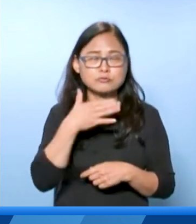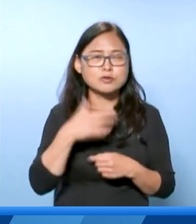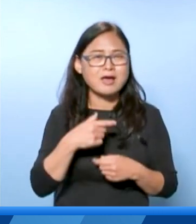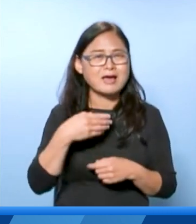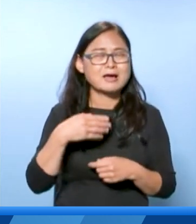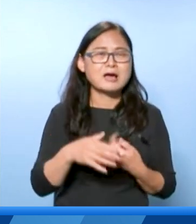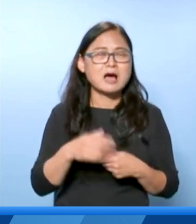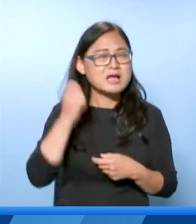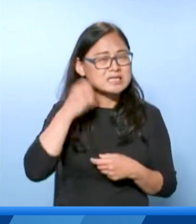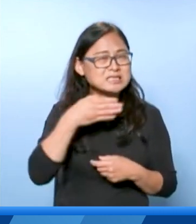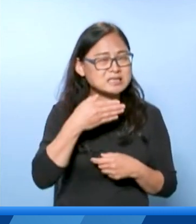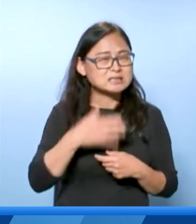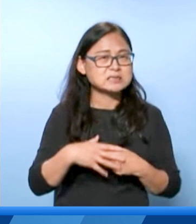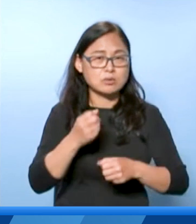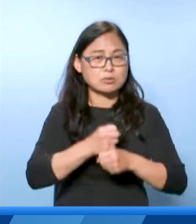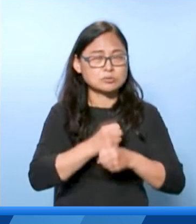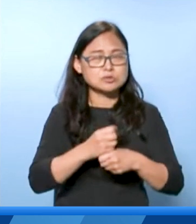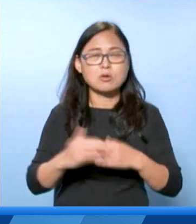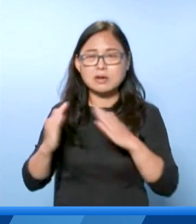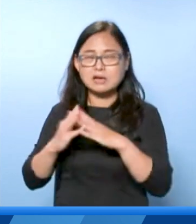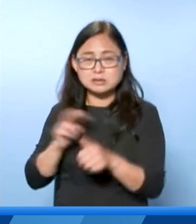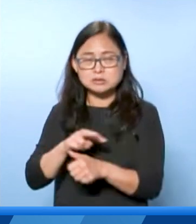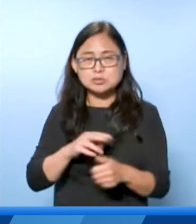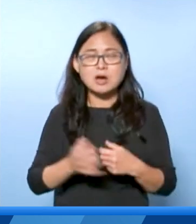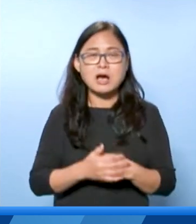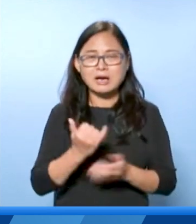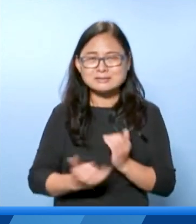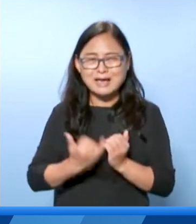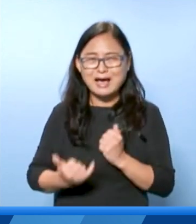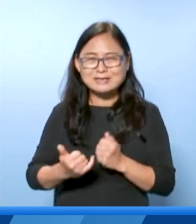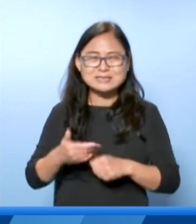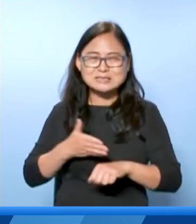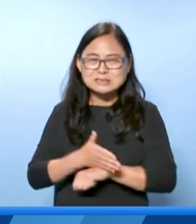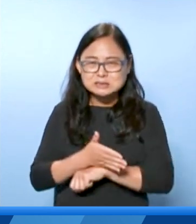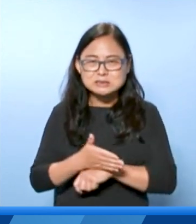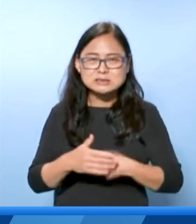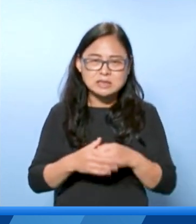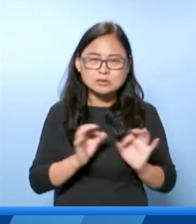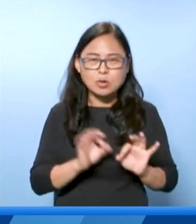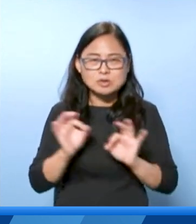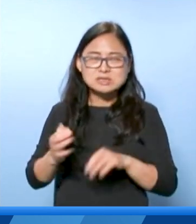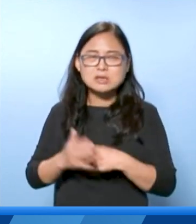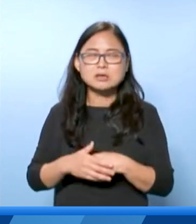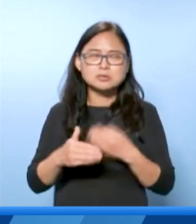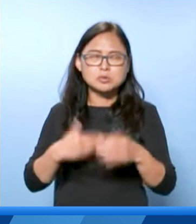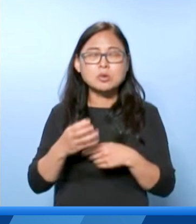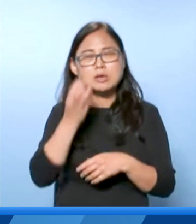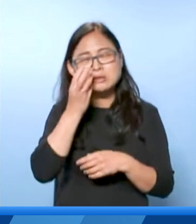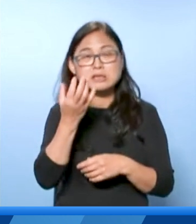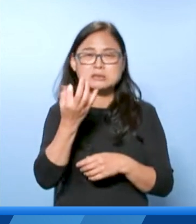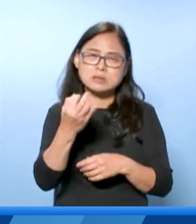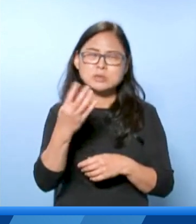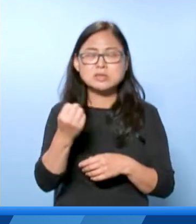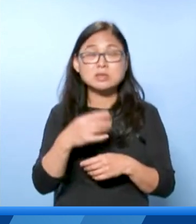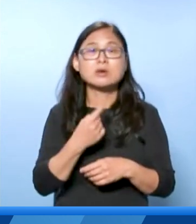業啊，為家庭拼搏啊，所以咧就延遲佢嘅生育計劃。咁啊，去到年紀大啦，可能真係三四十歲啦，即係覺得